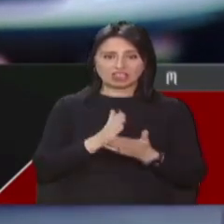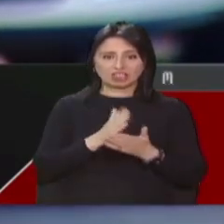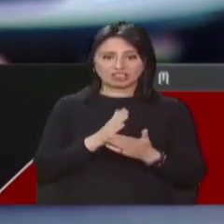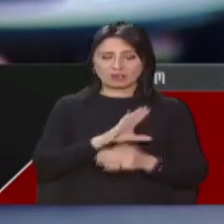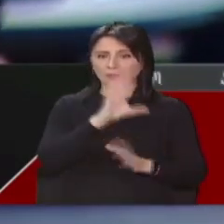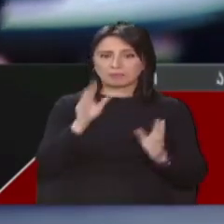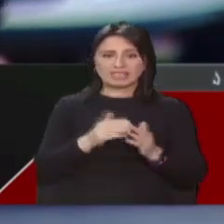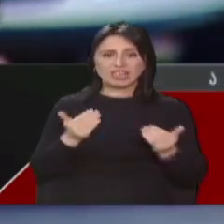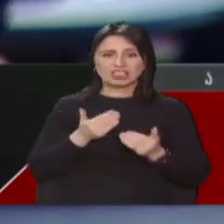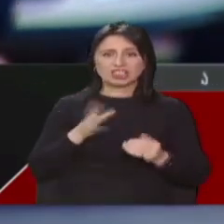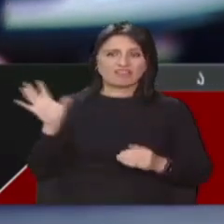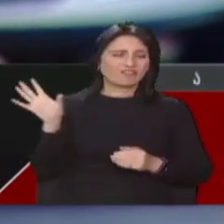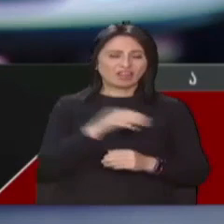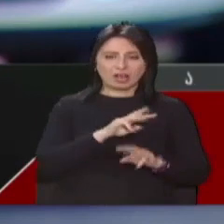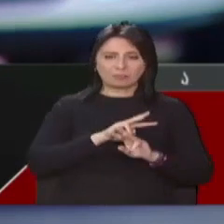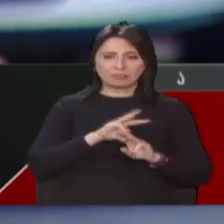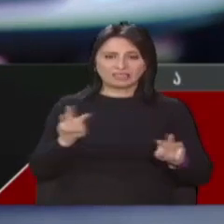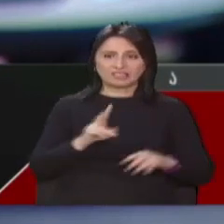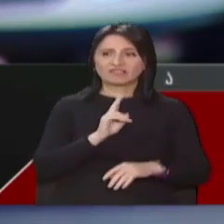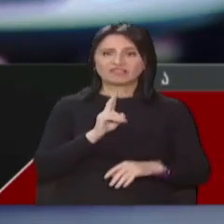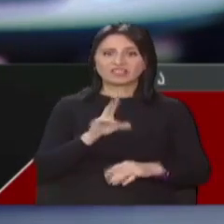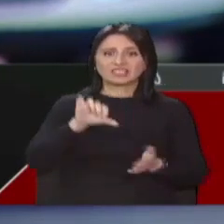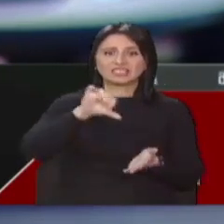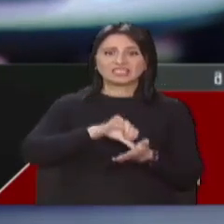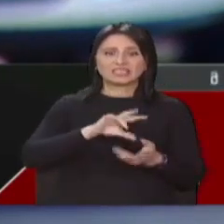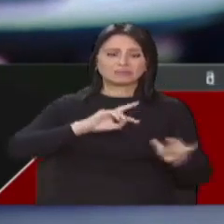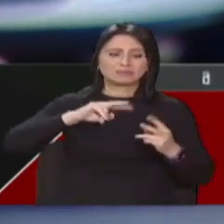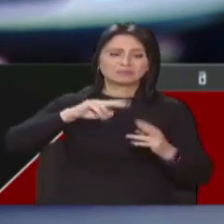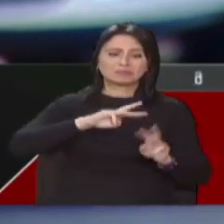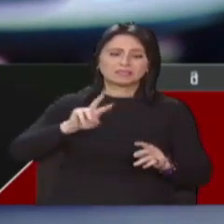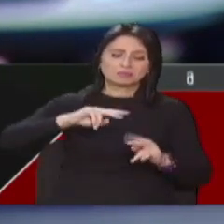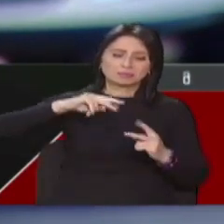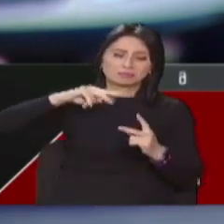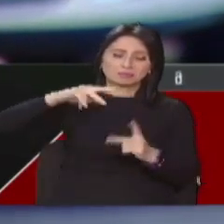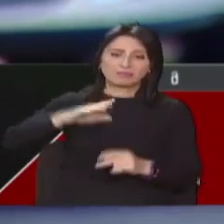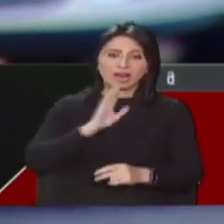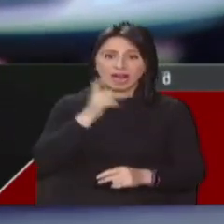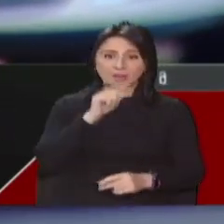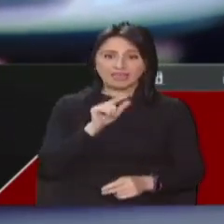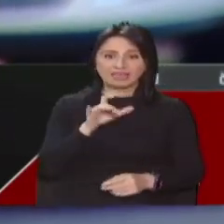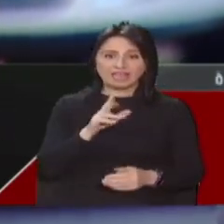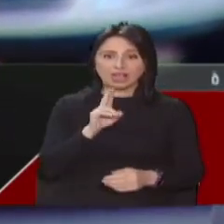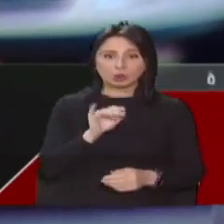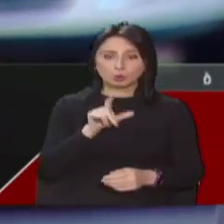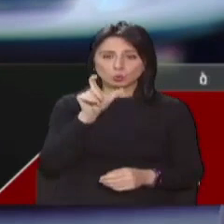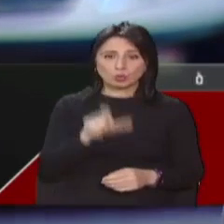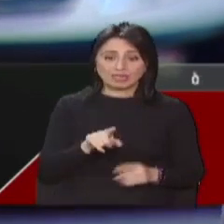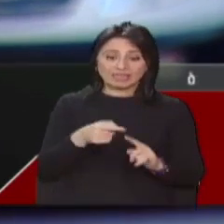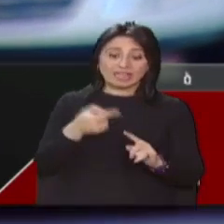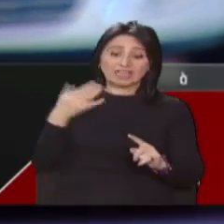მთელი ცხოვრება ყველა მინისტრის, ვინც კი გამოგვიცვლია, ვინც კი ყოფილა ქალბატონ თეატრ